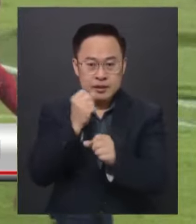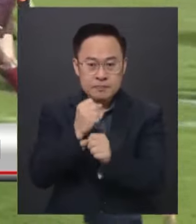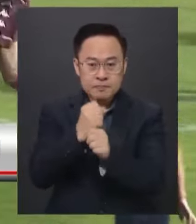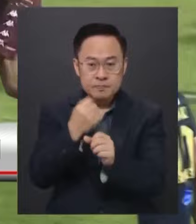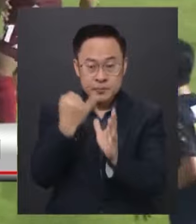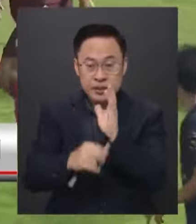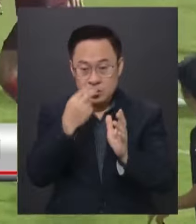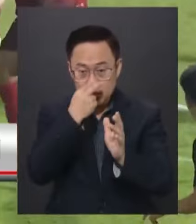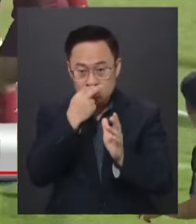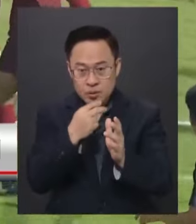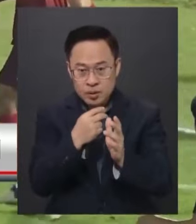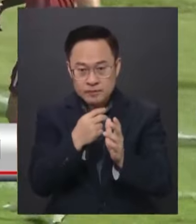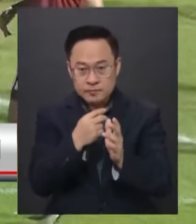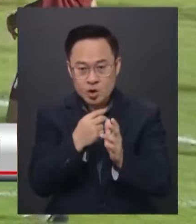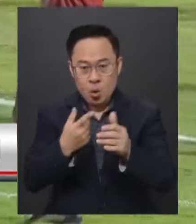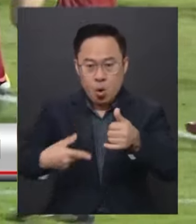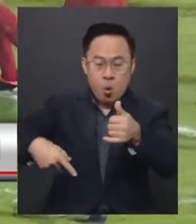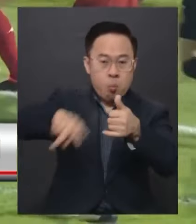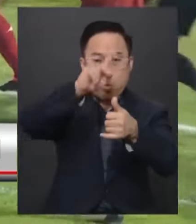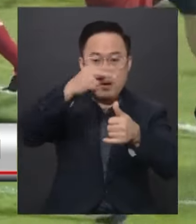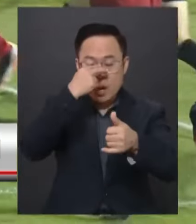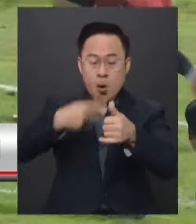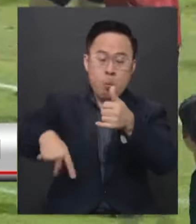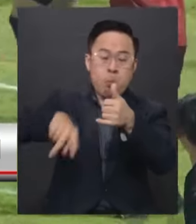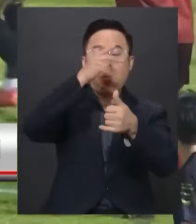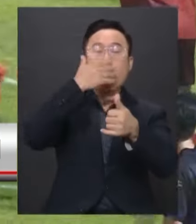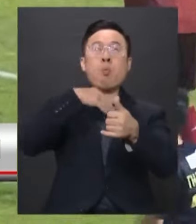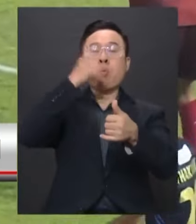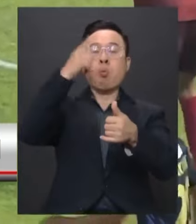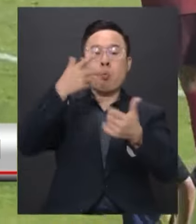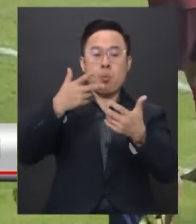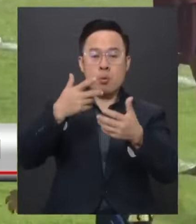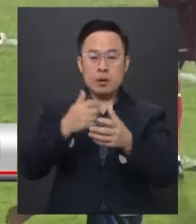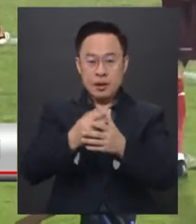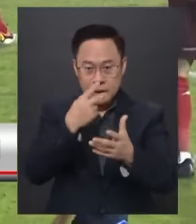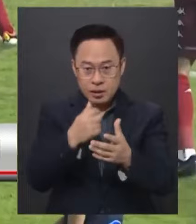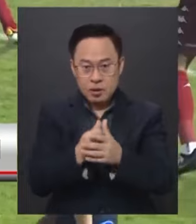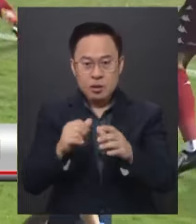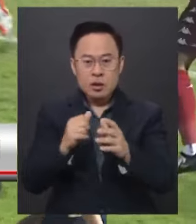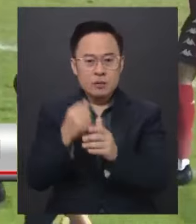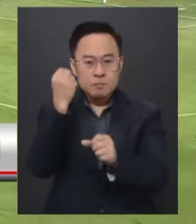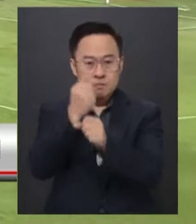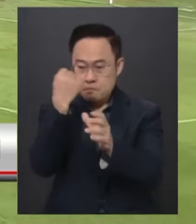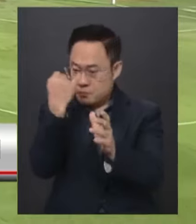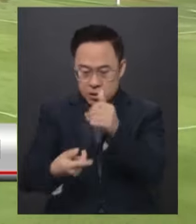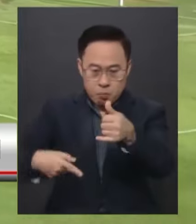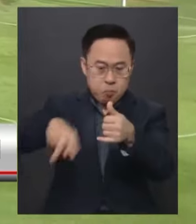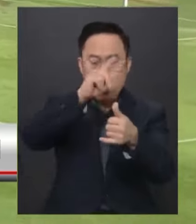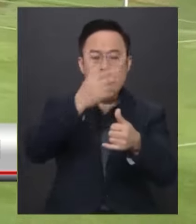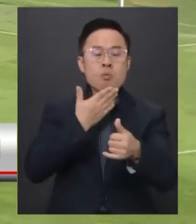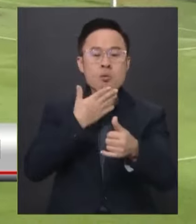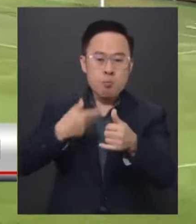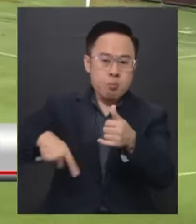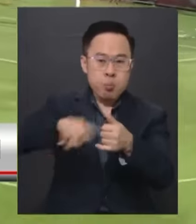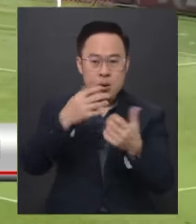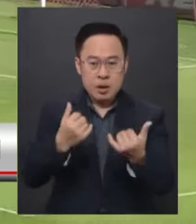นะคะแล้วก็ในจังหวะที่ตอนแรกอ่ะจะเหมือนเอาบอลมาครองไว้อย่างงี้คือโอ้โหชัดเจนเลยนะว่าจังหวะนี้เนี่ยต